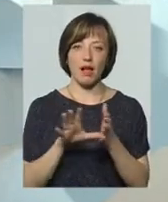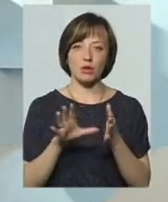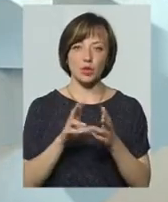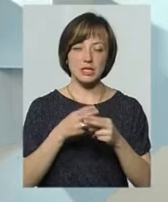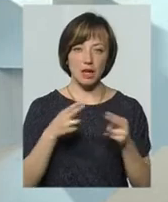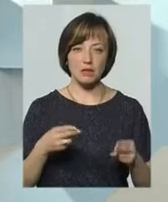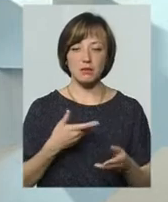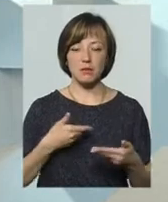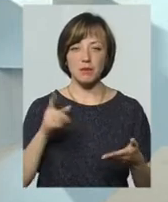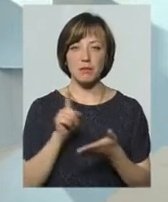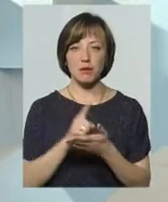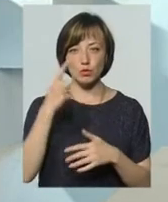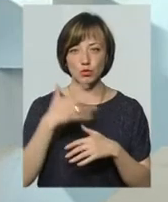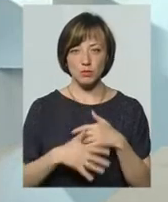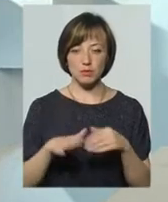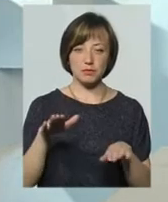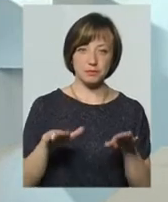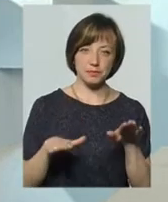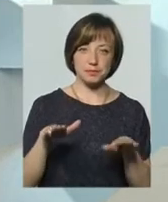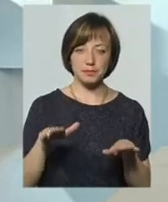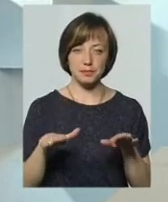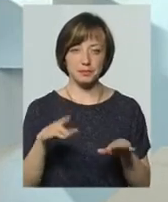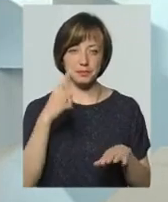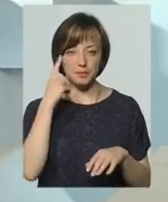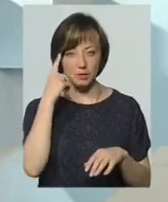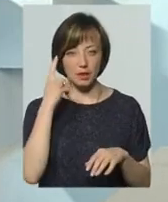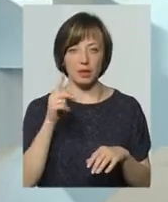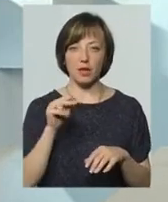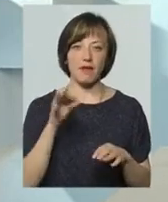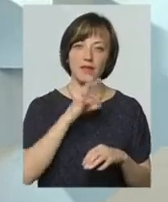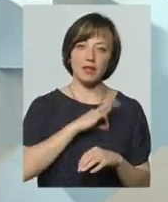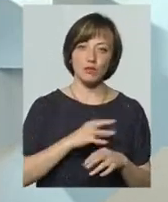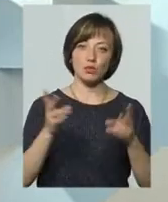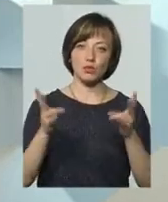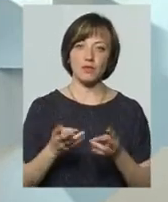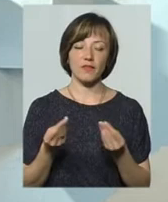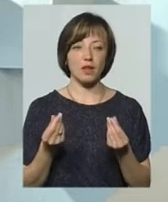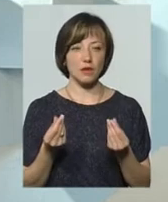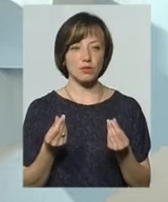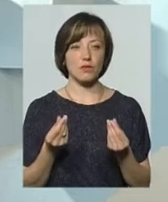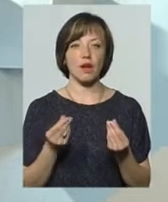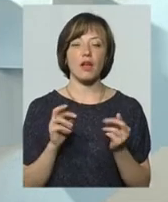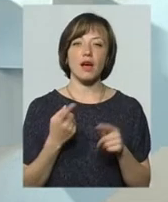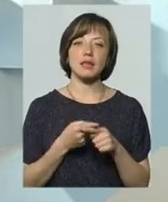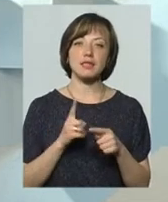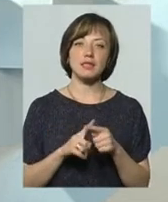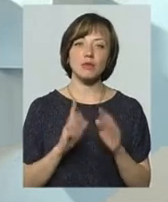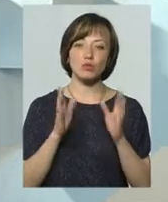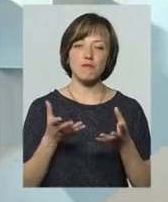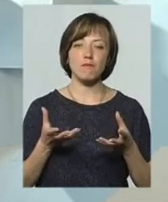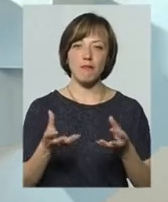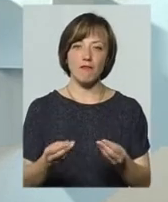що зважувати, чи наскільки це не просто ефективно, доцільно, фінансово, а наскільки це матиме вплив